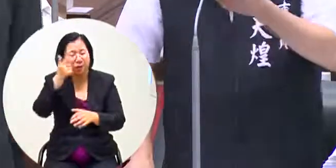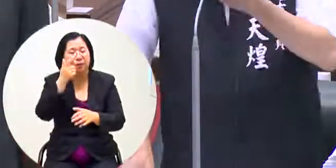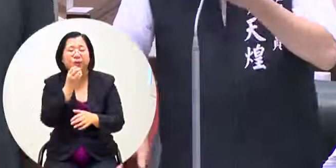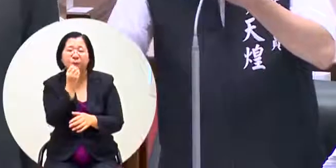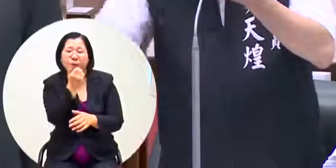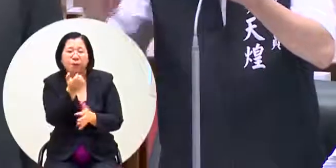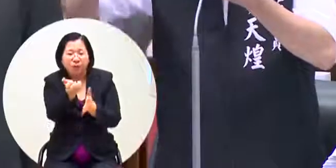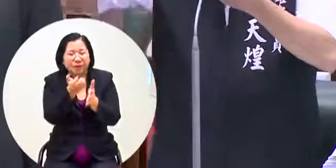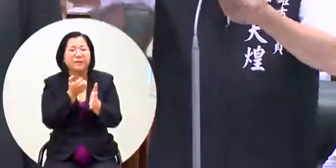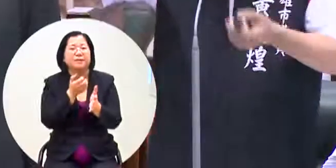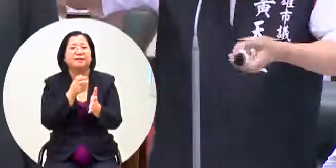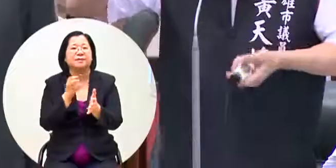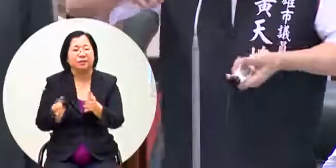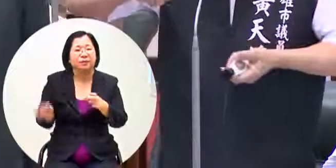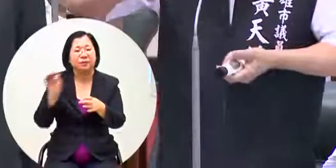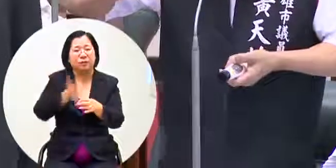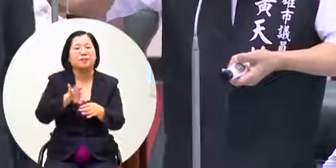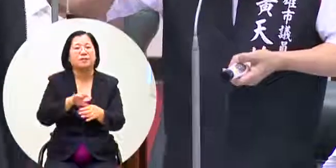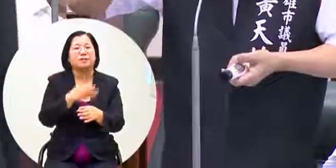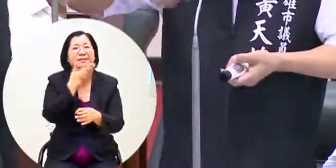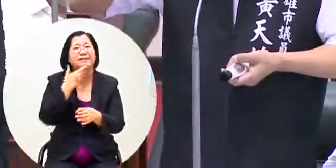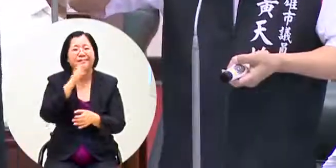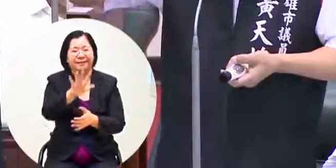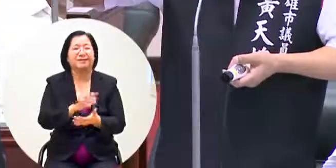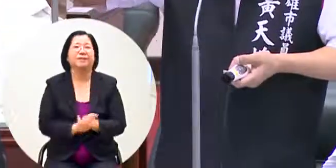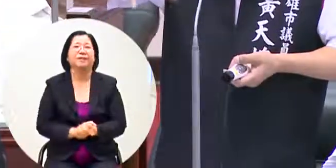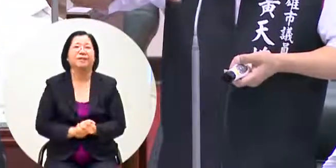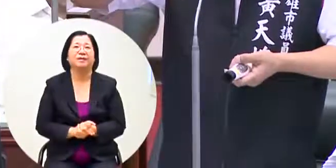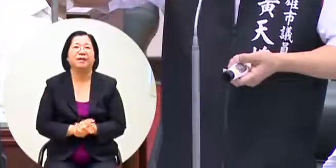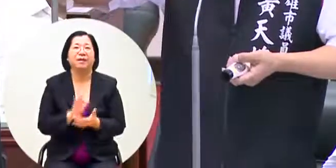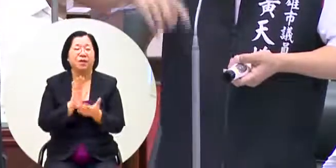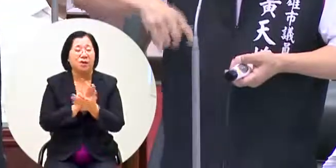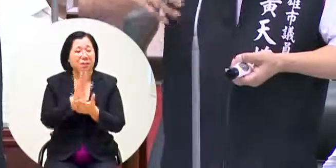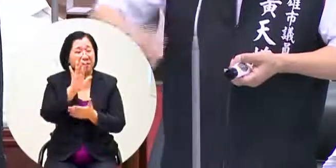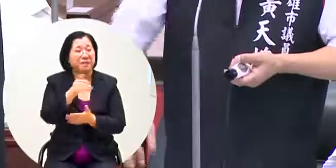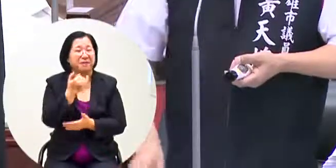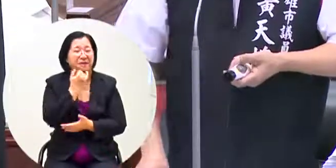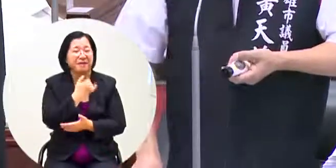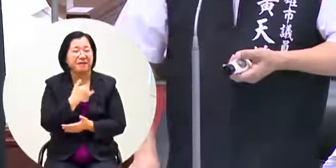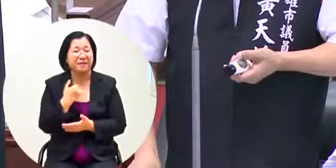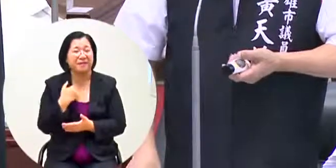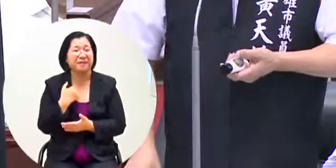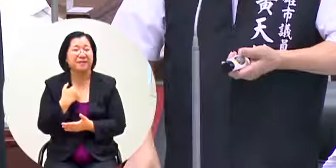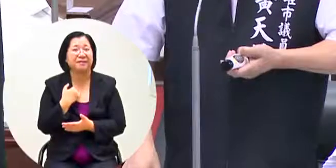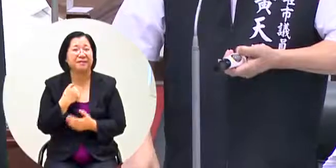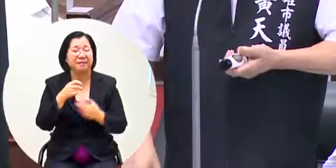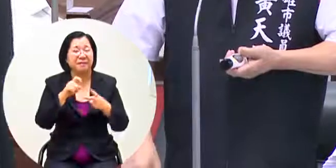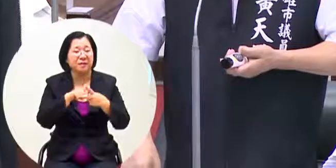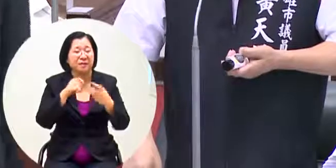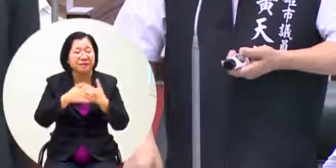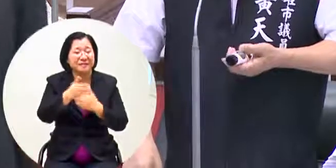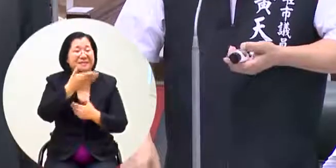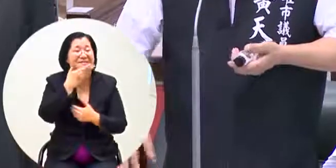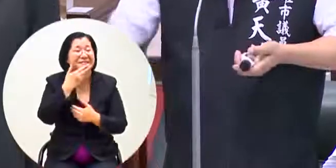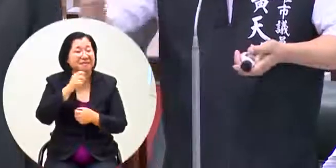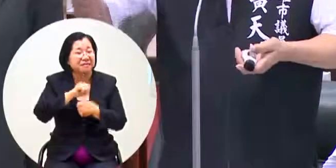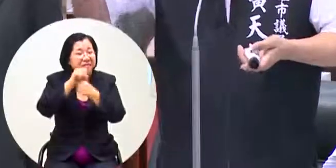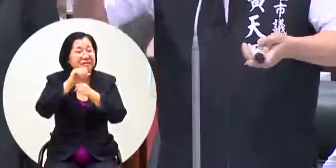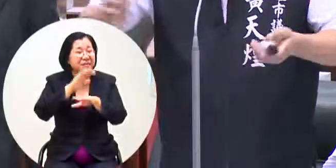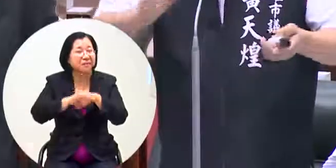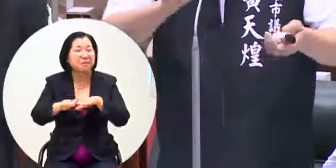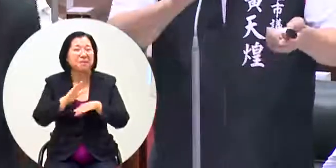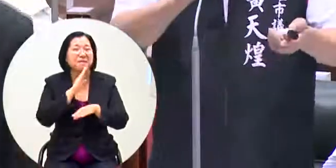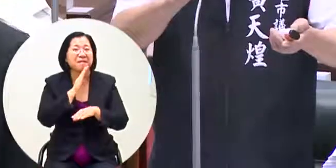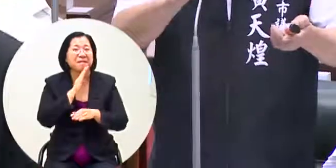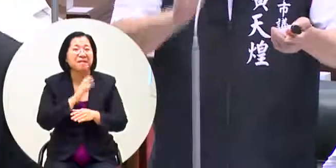哦，安尼未来会阁随着这个啊兴建工程的这利息吼，会阁增加啦吼。 对， 一挂费用会阁增加啦吼，你